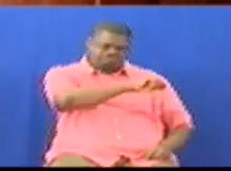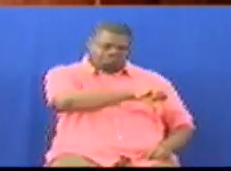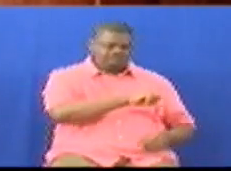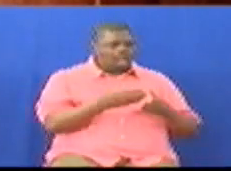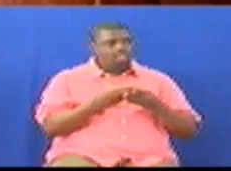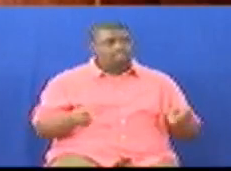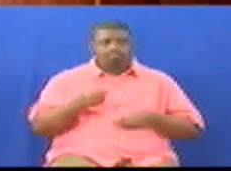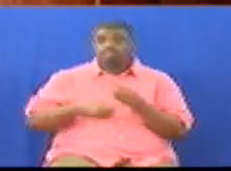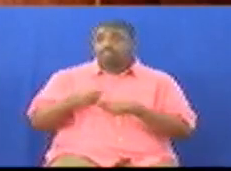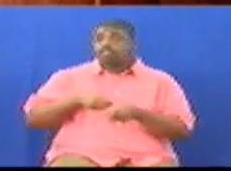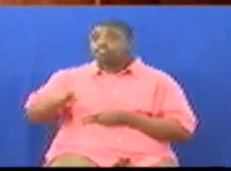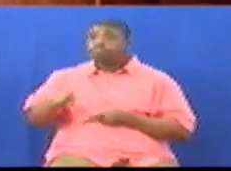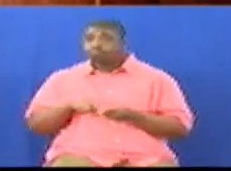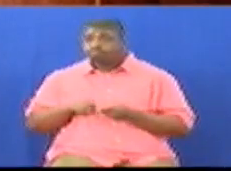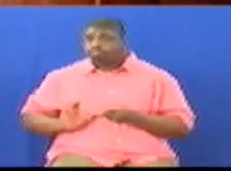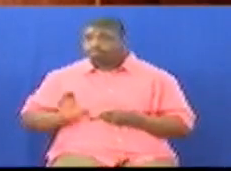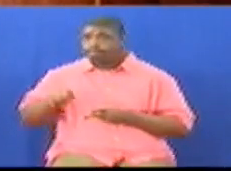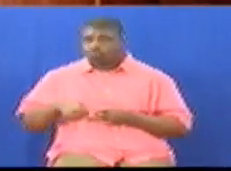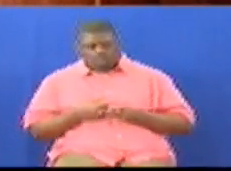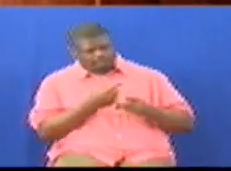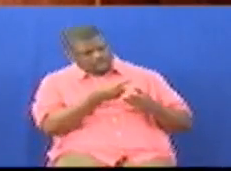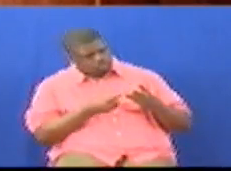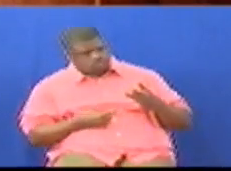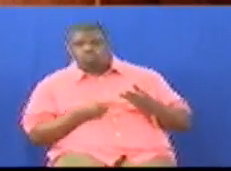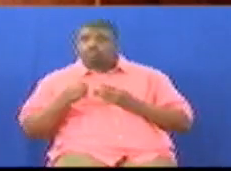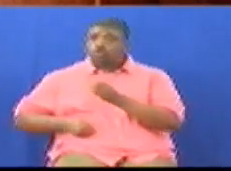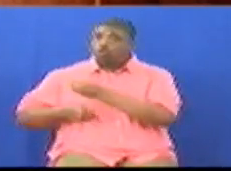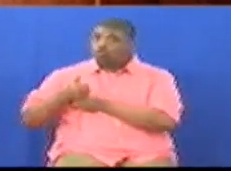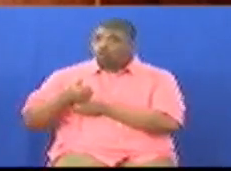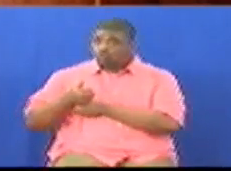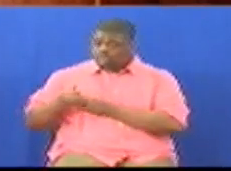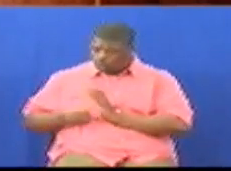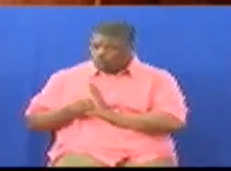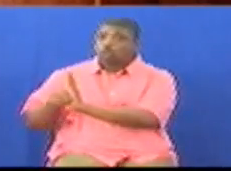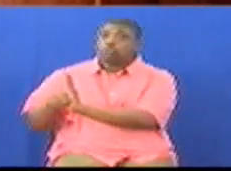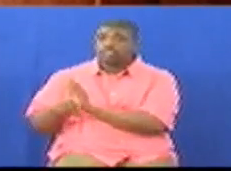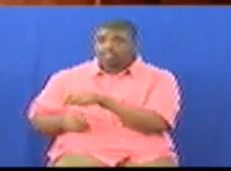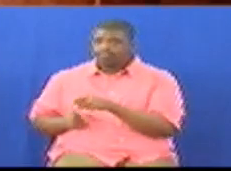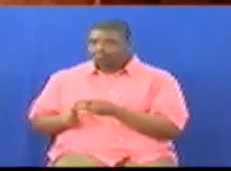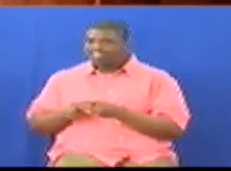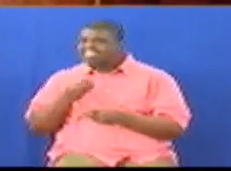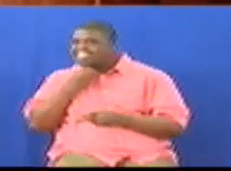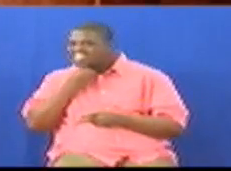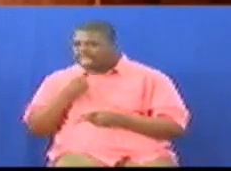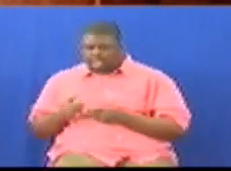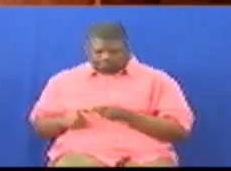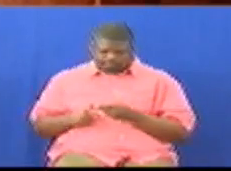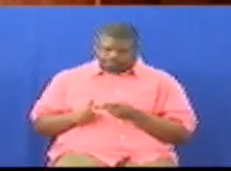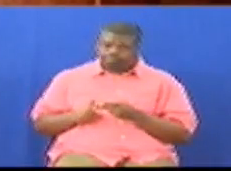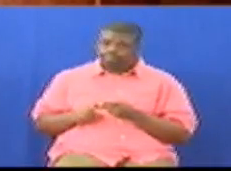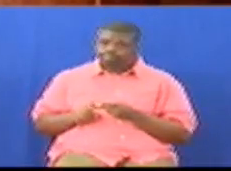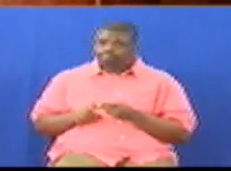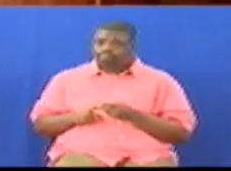hiyo. Mikoa mitatu iliyoongoza katika utoaji wa fedha za maendeleo kutokana na mapato ya ndani ni Geita, wastani wa